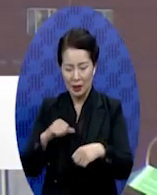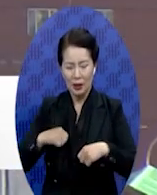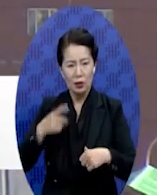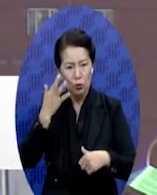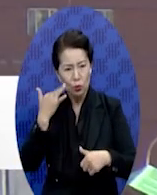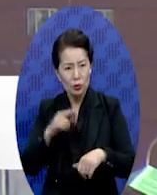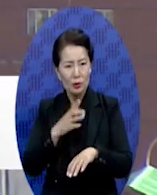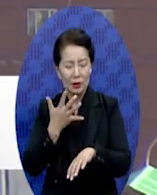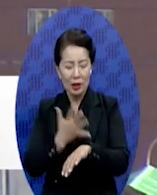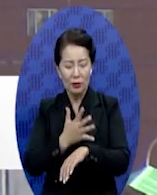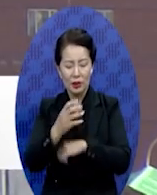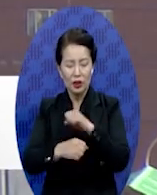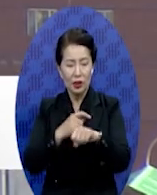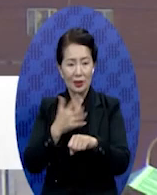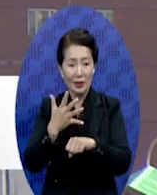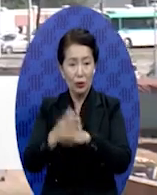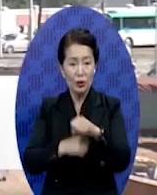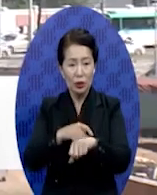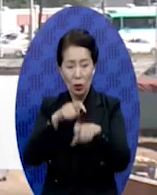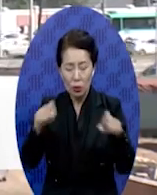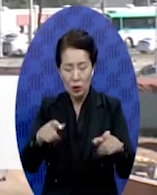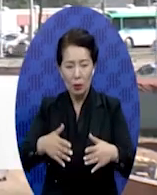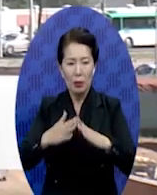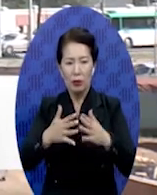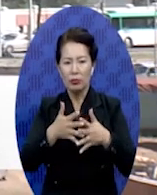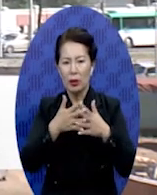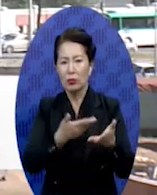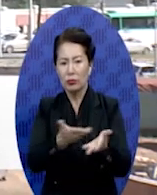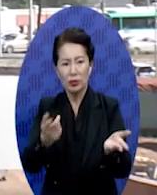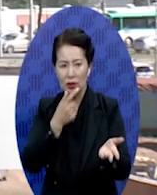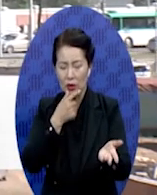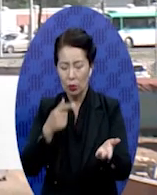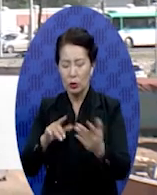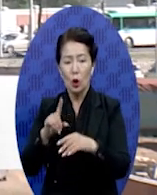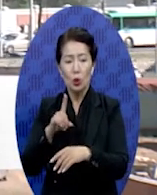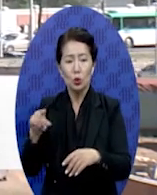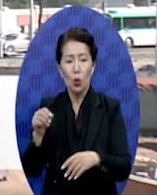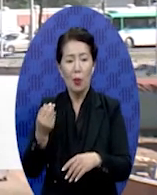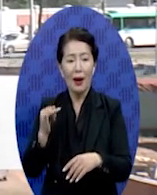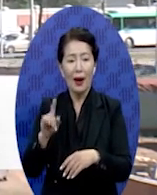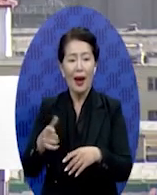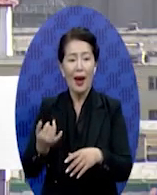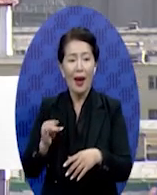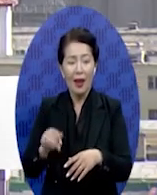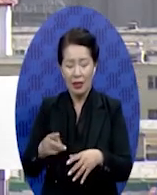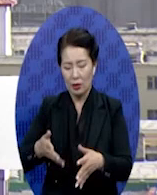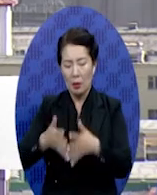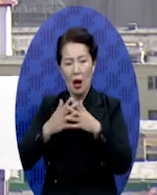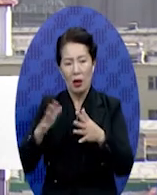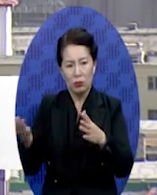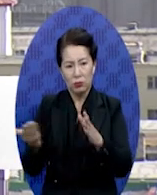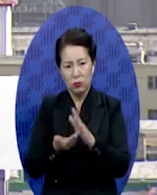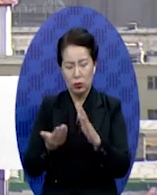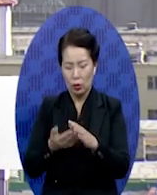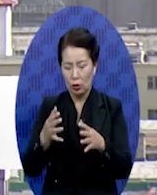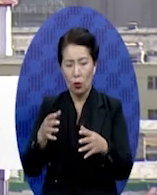оруулж чадахгүй. Монголын барилгачдын нэгдсэн холбооныхан хэлж байна. Харин 100 мянган айлыг ойрын 5 жилд орон сууцнд оруулахын тулд орон сууцаар баталгаажсан